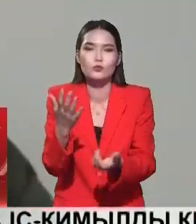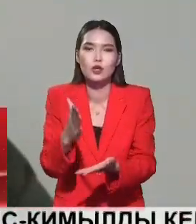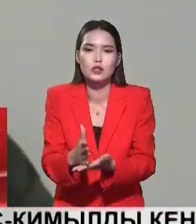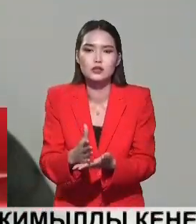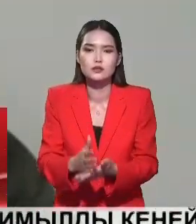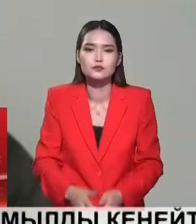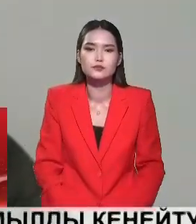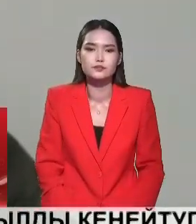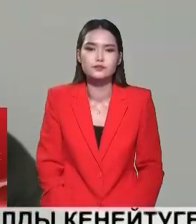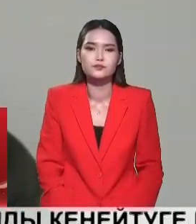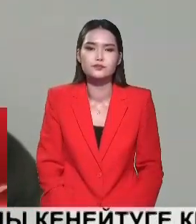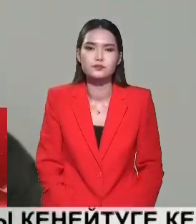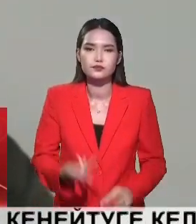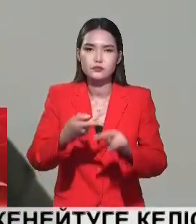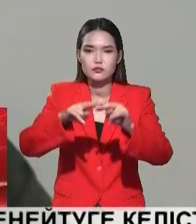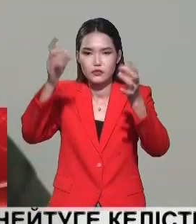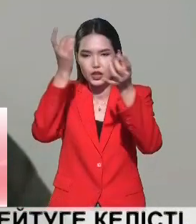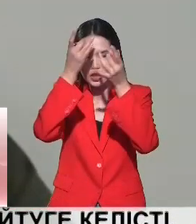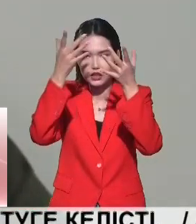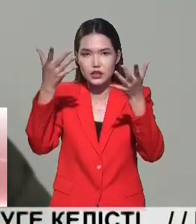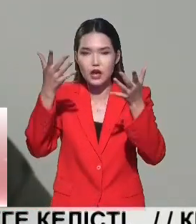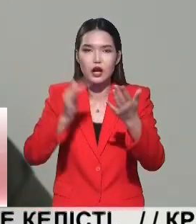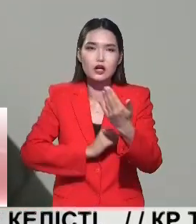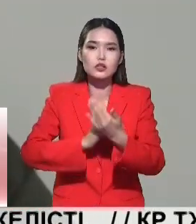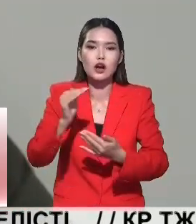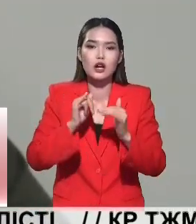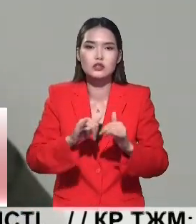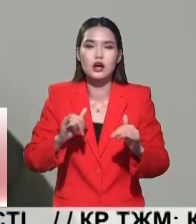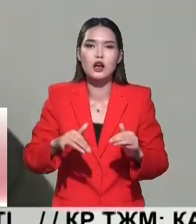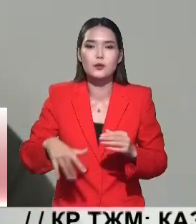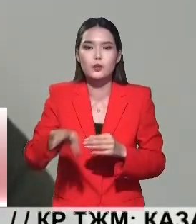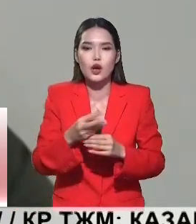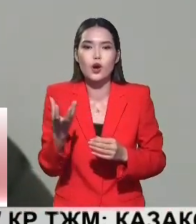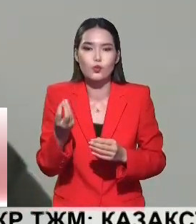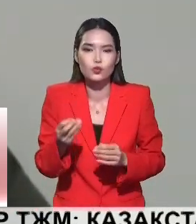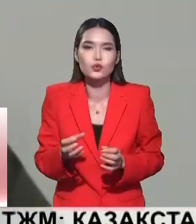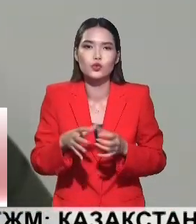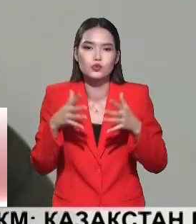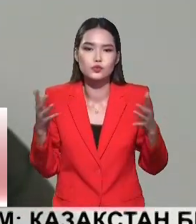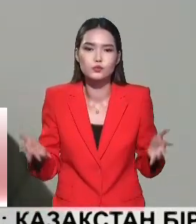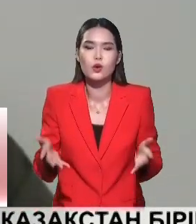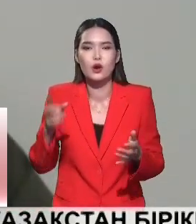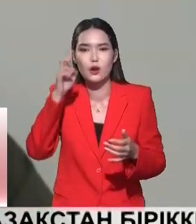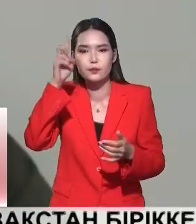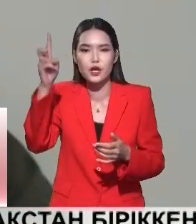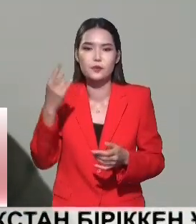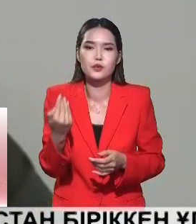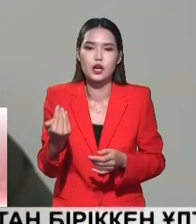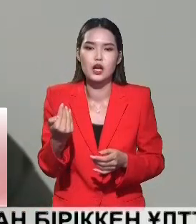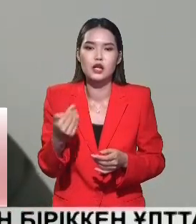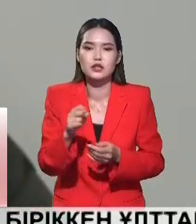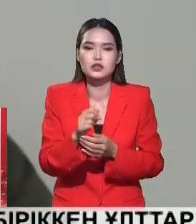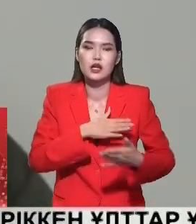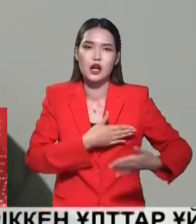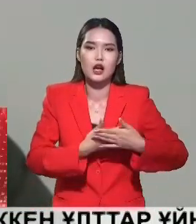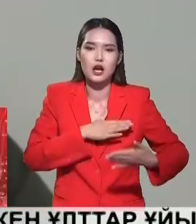тұрғыда жақсы, жоғары деңгейде дамыған жерлерді одан әрі мемлекеттің мұлай халықаралық